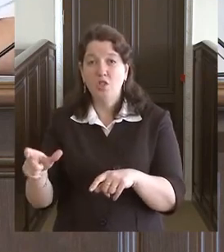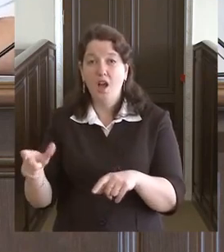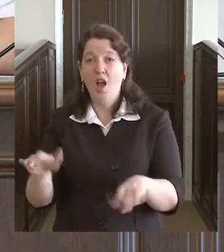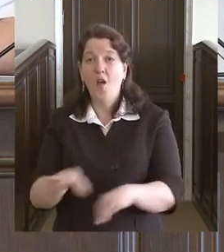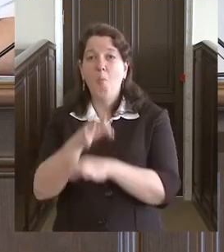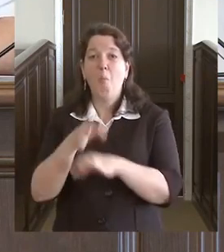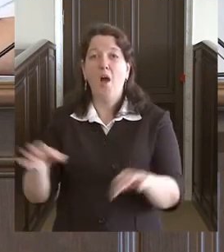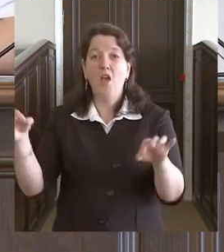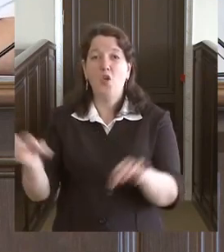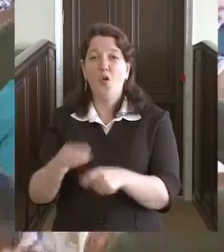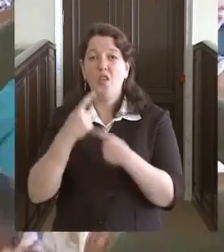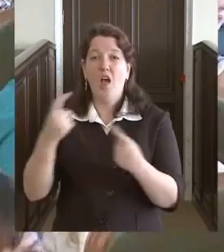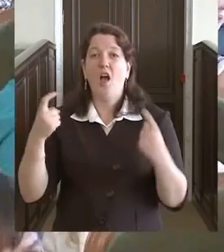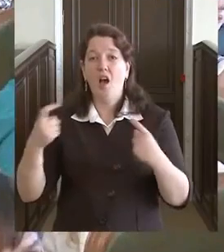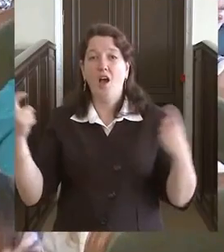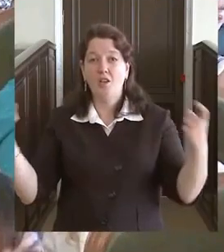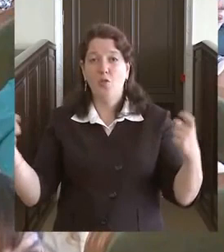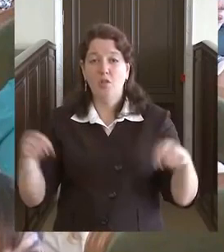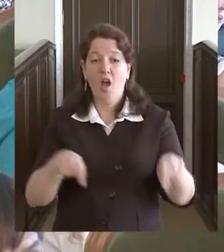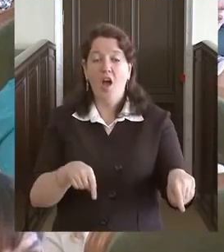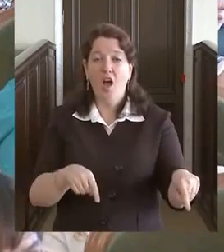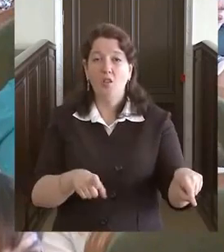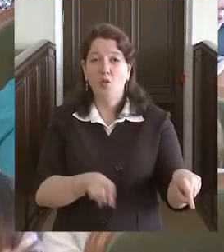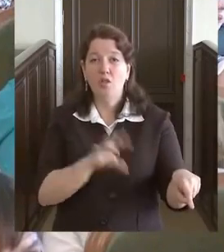но подумайте ну